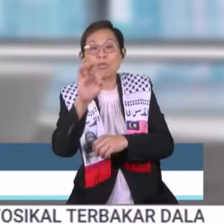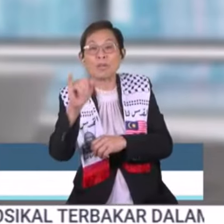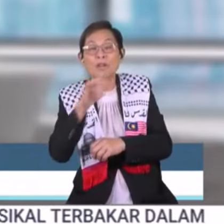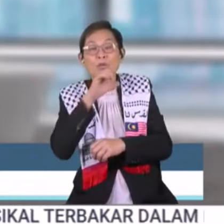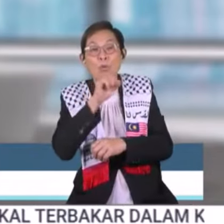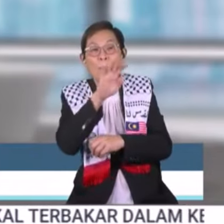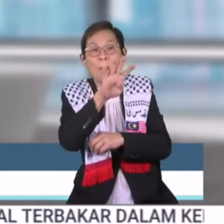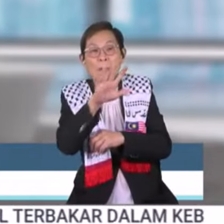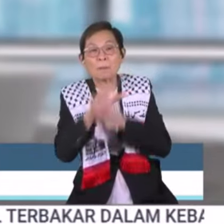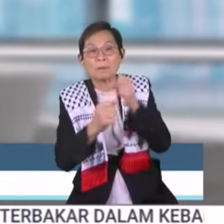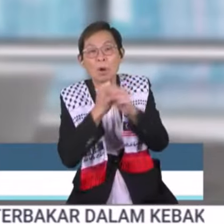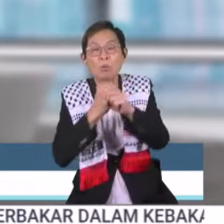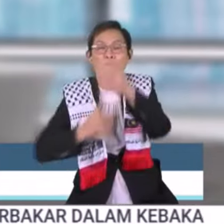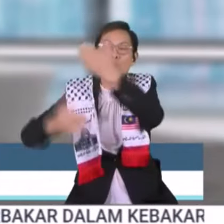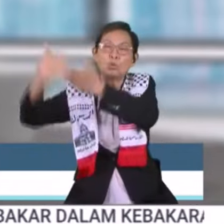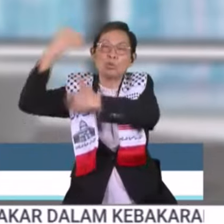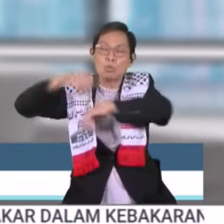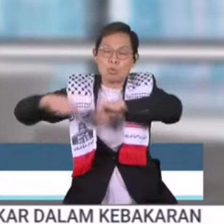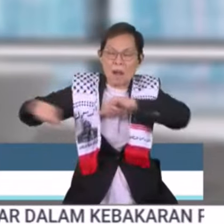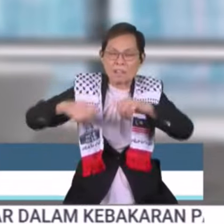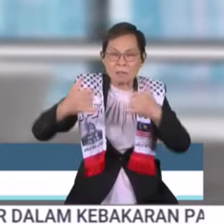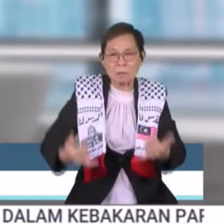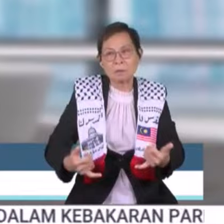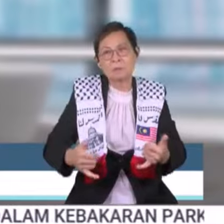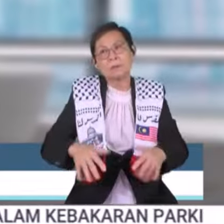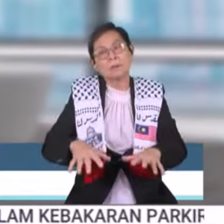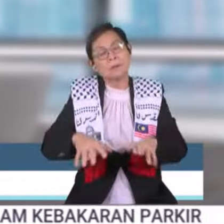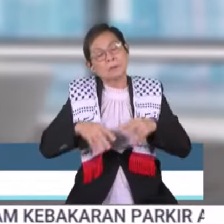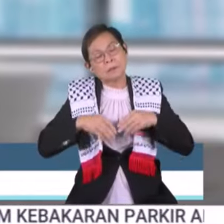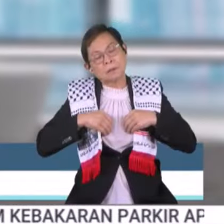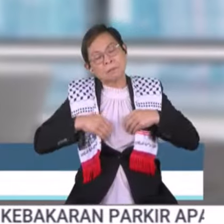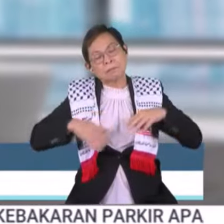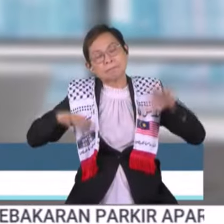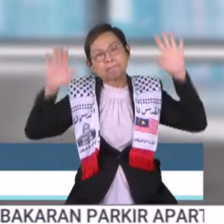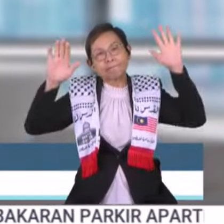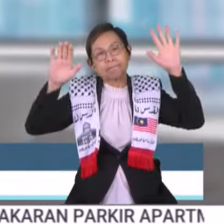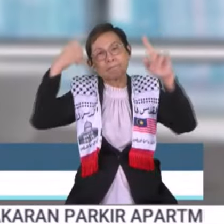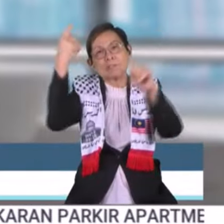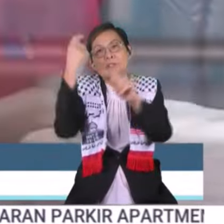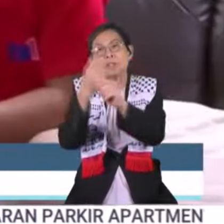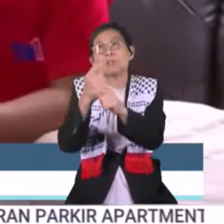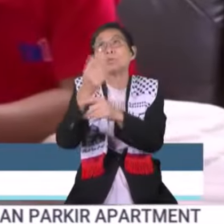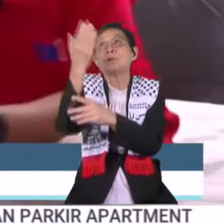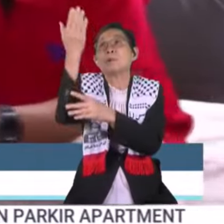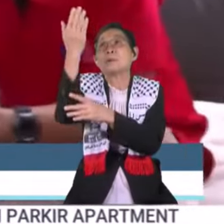45 tahun, yang dahulunya aktif, kini pasrah dan reda dengan ketentuan ilahi.